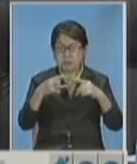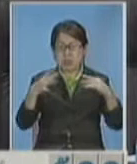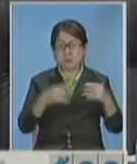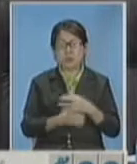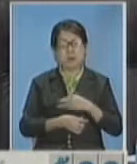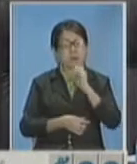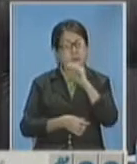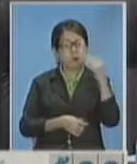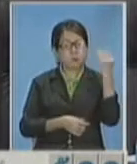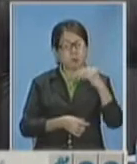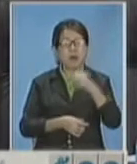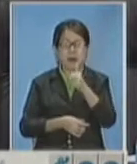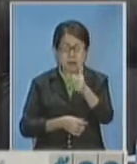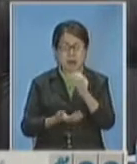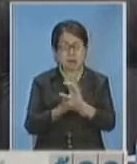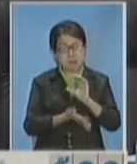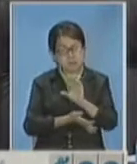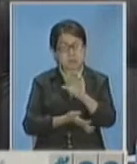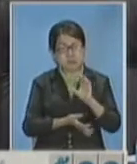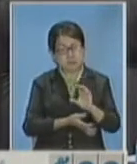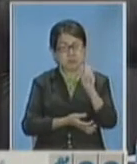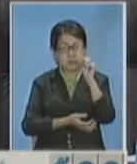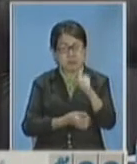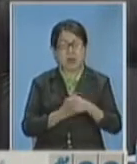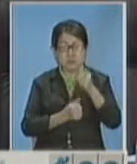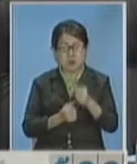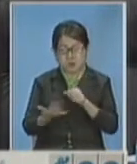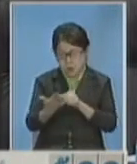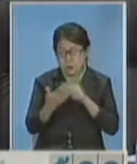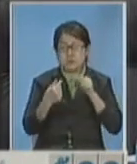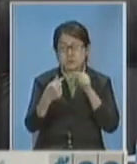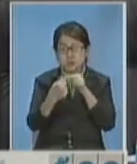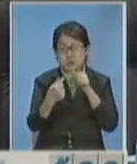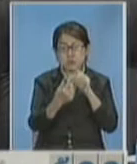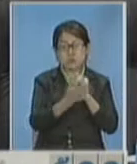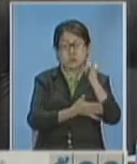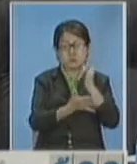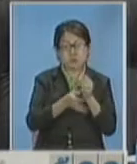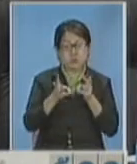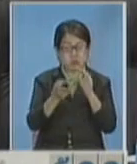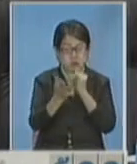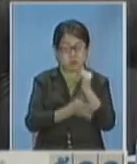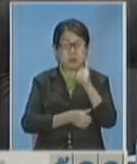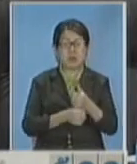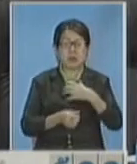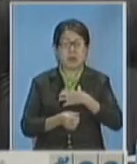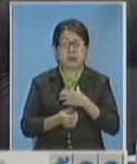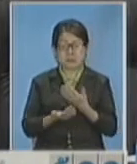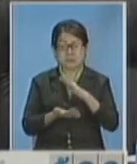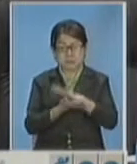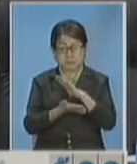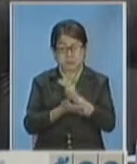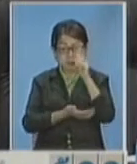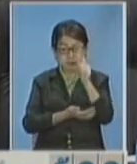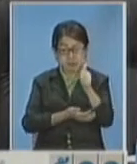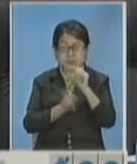รียนเสมอว่าดิฉันสนับสนุนงบประมาณค่ะแต่ต้องขอให้ถูกที่ถูกทางและถูกวิธีค่ะถ้าท่านจะขอเรื่องงบโรงเรียนดีสีต